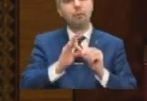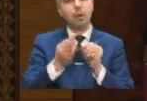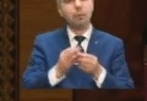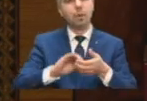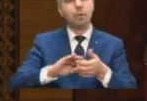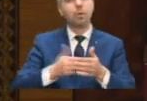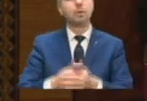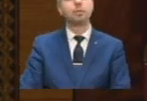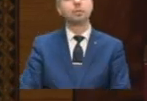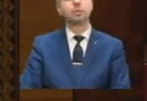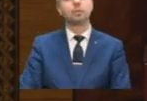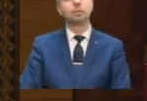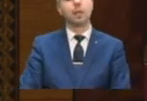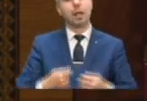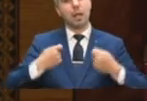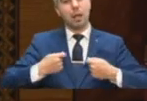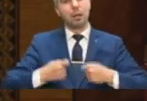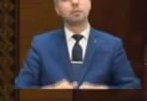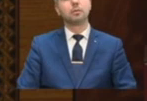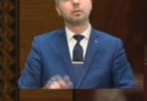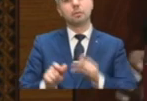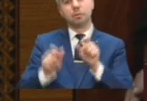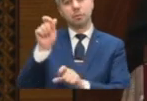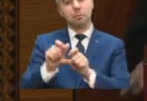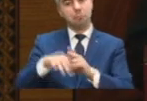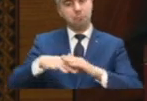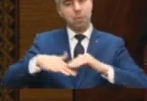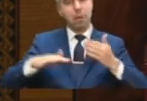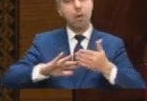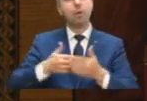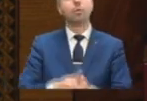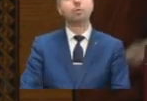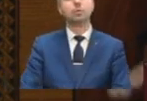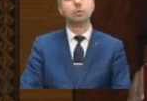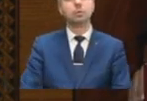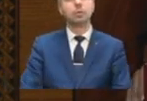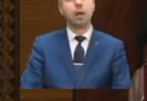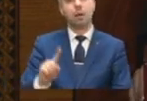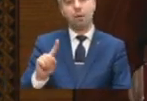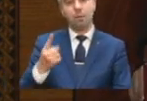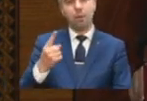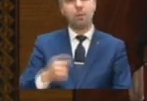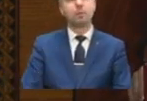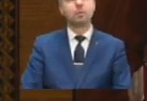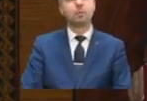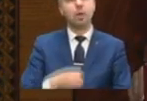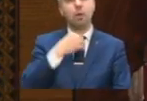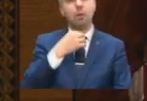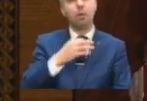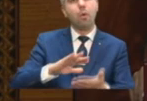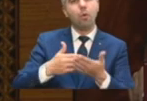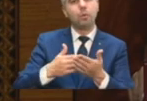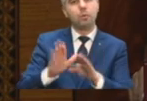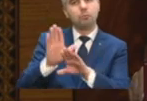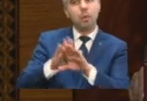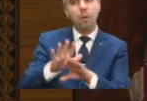وحفظه. السيدة الرئيسة المحترمة سيدات والسادة النواب المحترمين في البداية أود أن أتقدم إليكم بالشكر